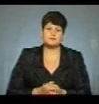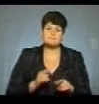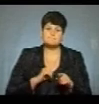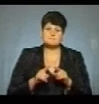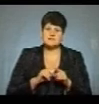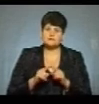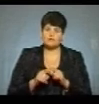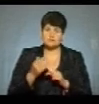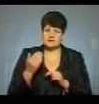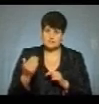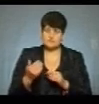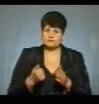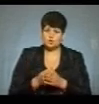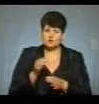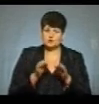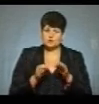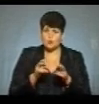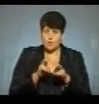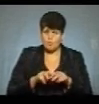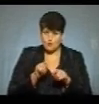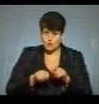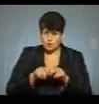прискорити їх у досудовому розслідуванні,